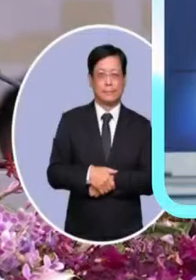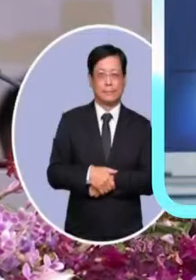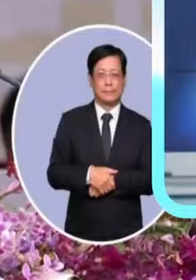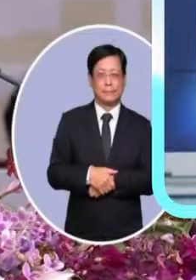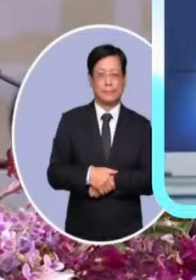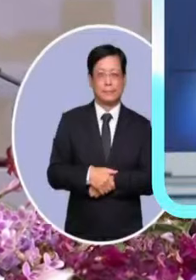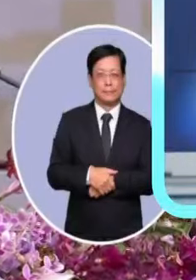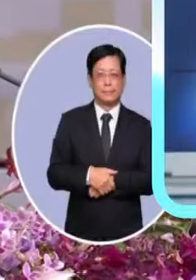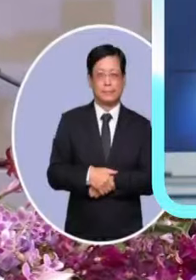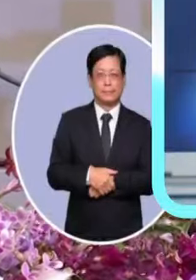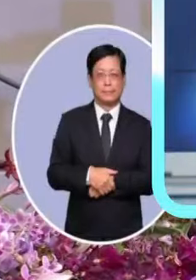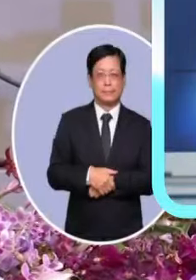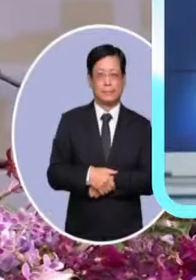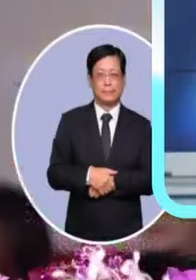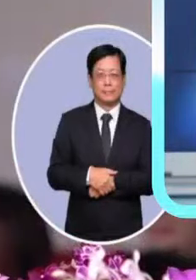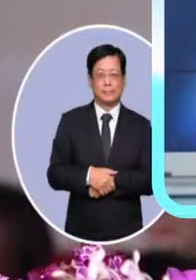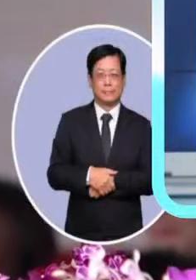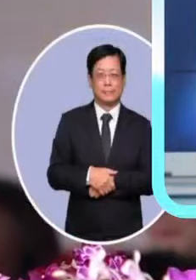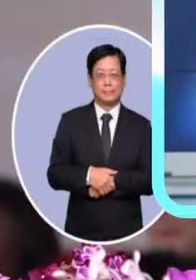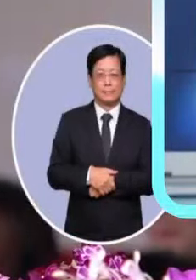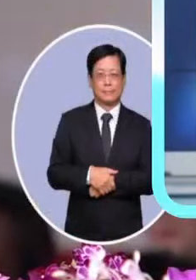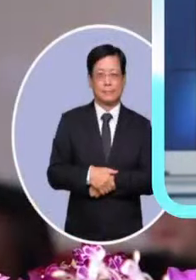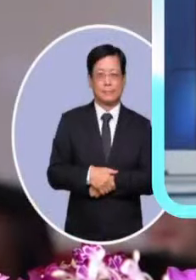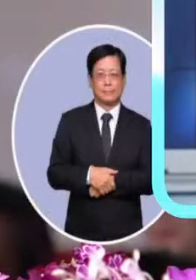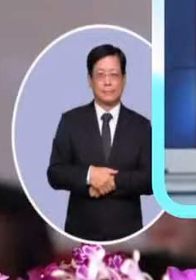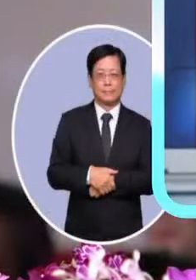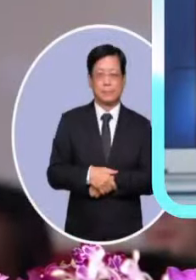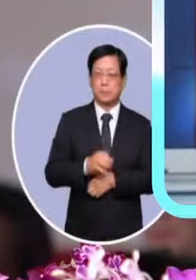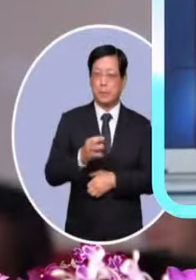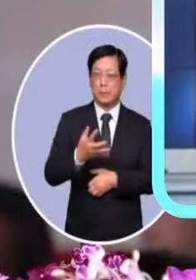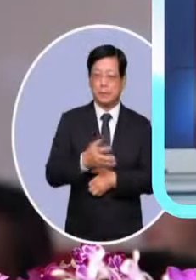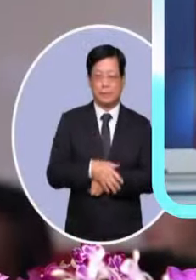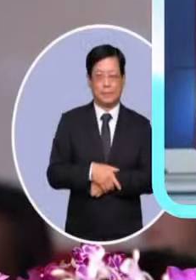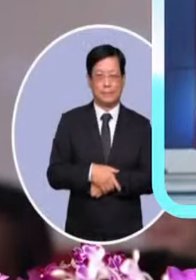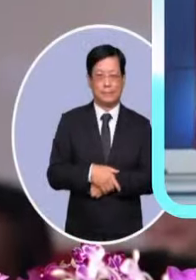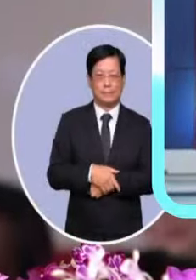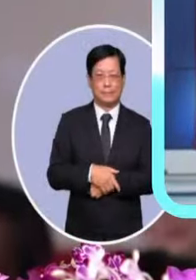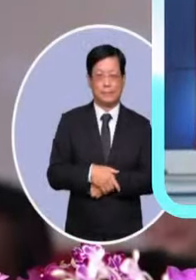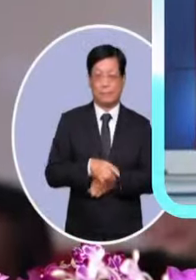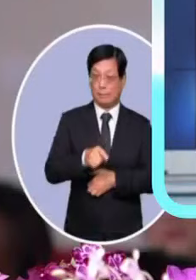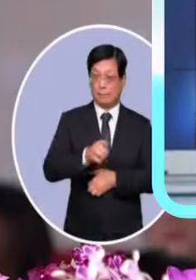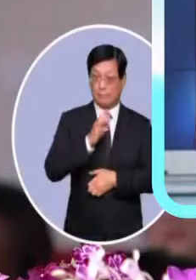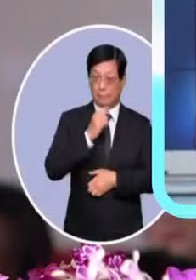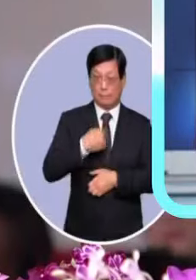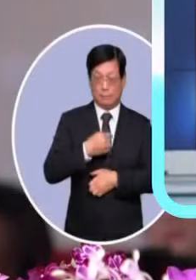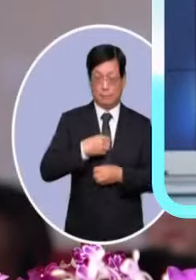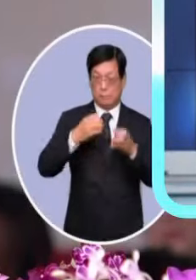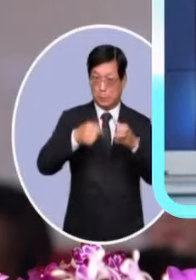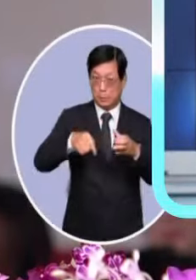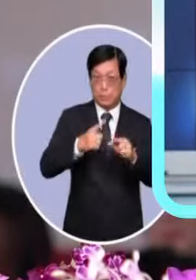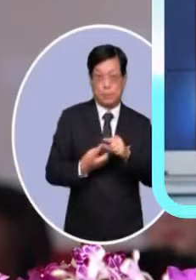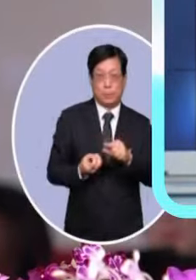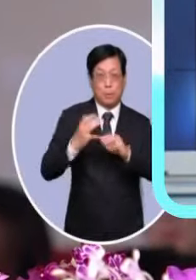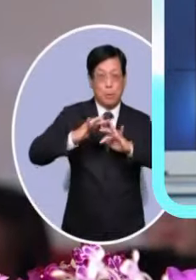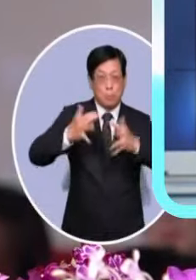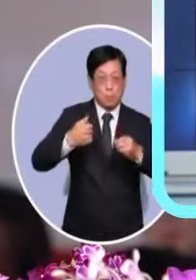分的事情。 对， 那一听就知道了嘛，对不对？所以我就觉得你讲这种空话，